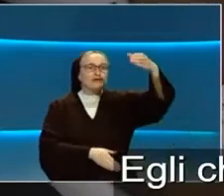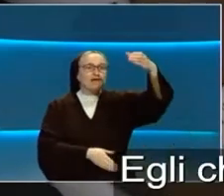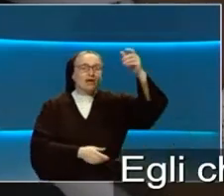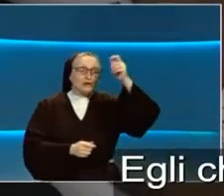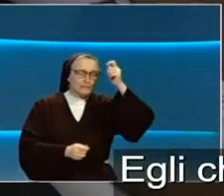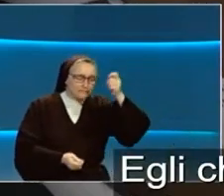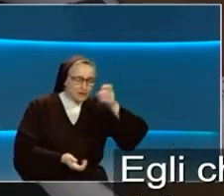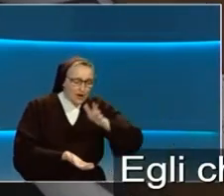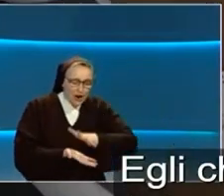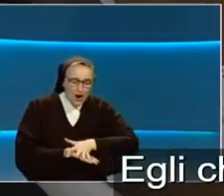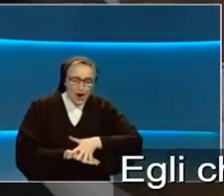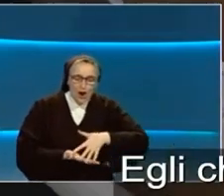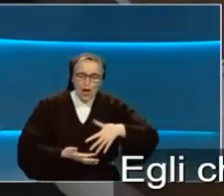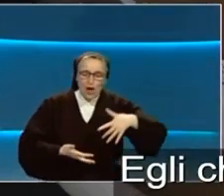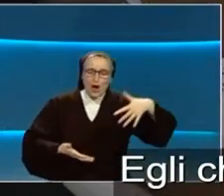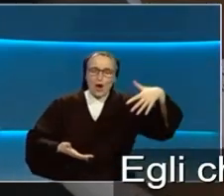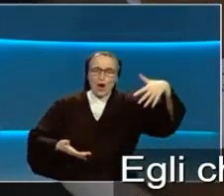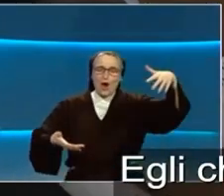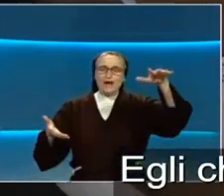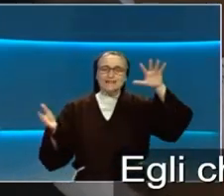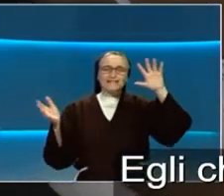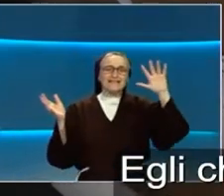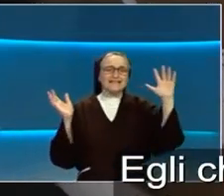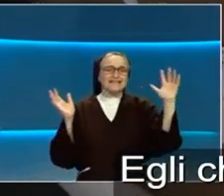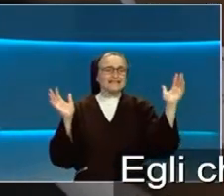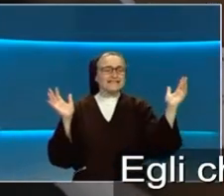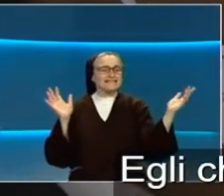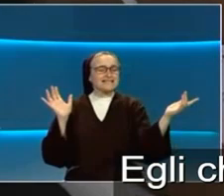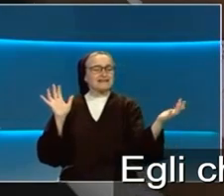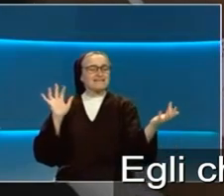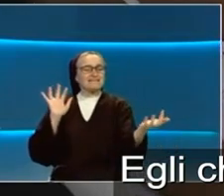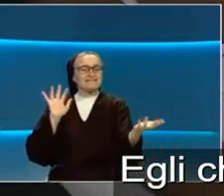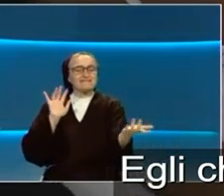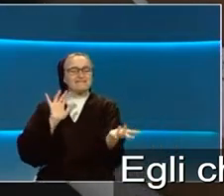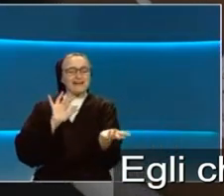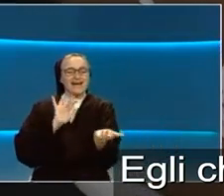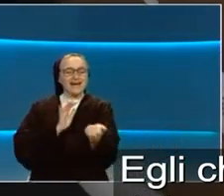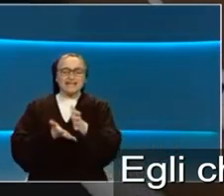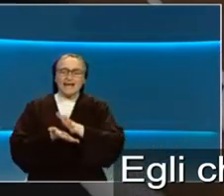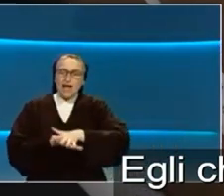numerum, dignatus est aggregare,